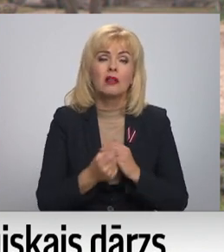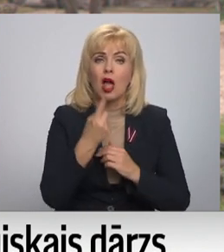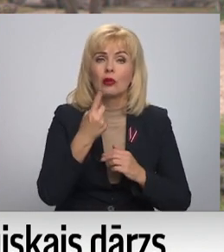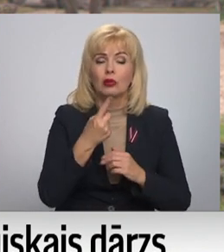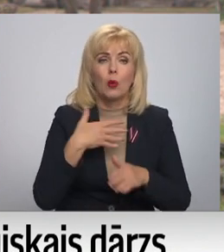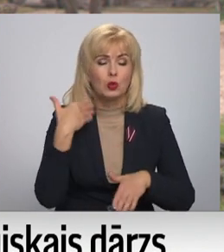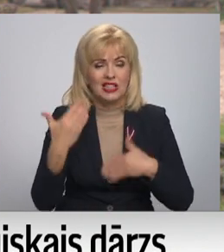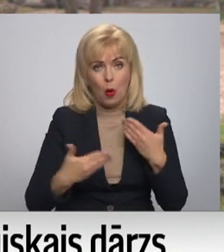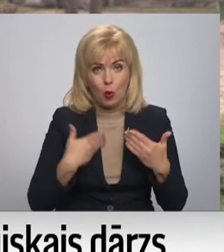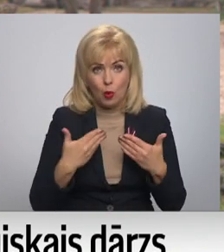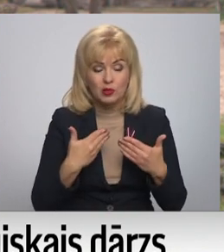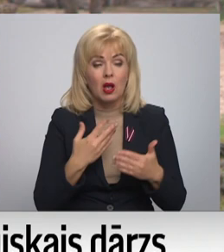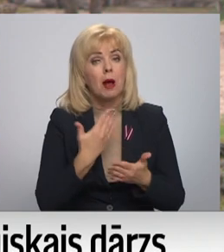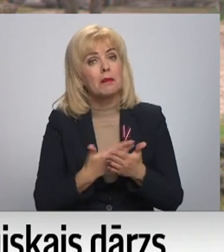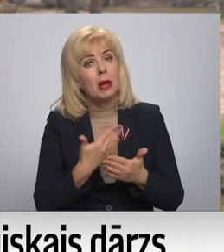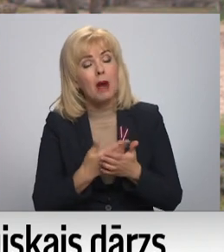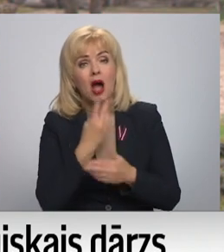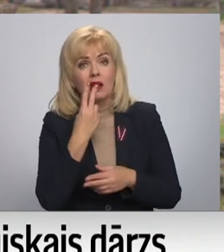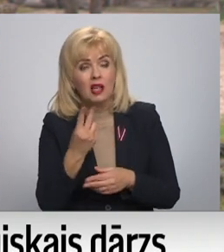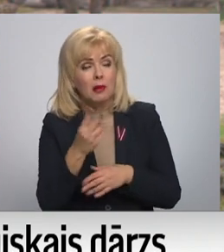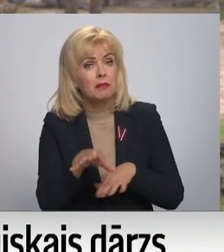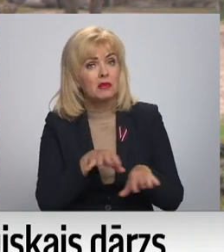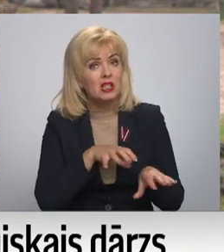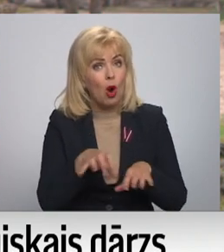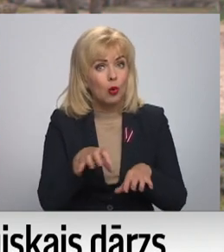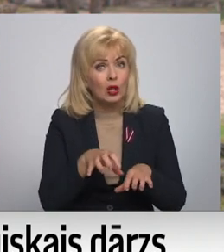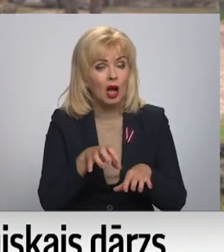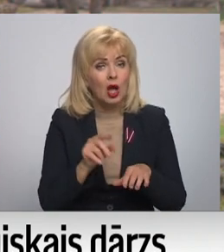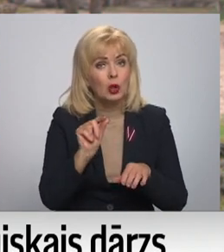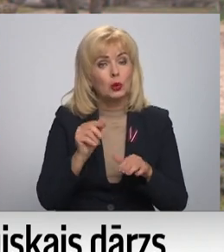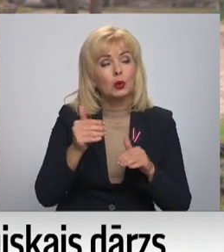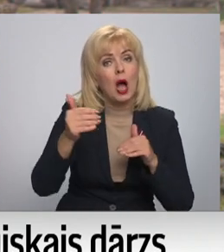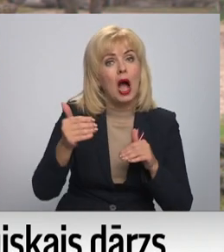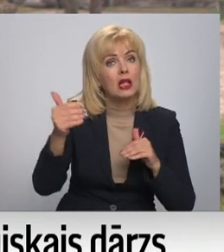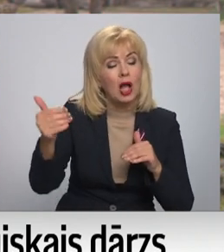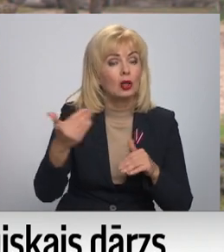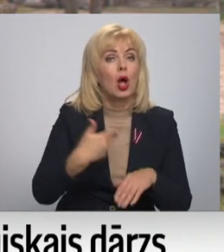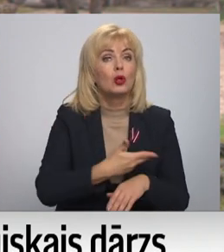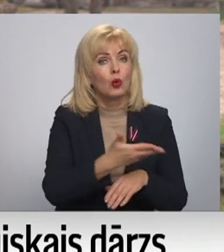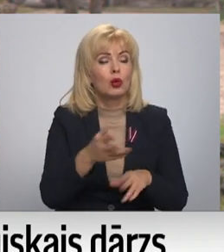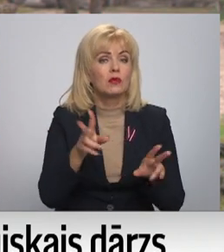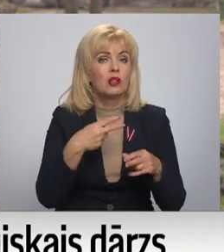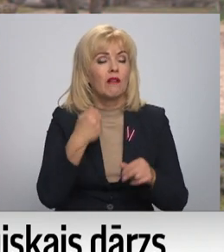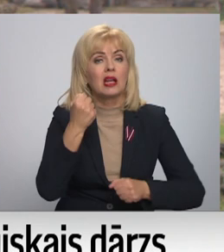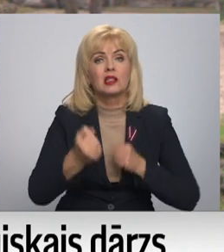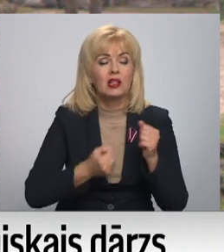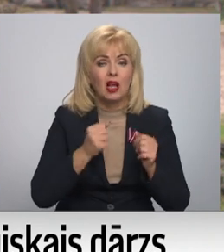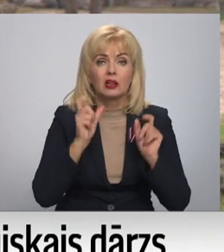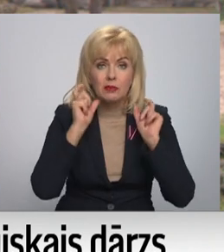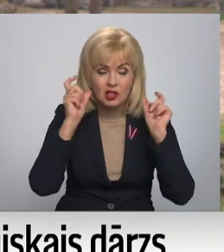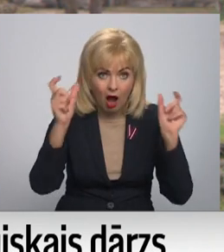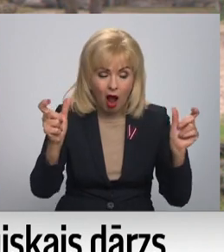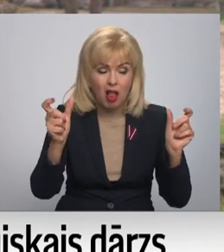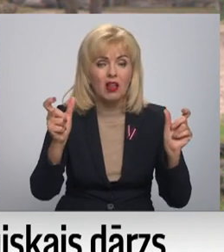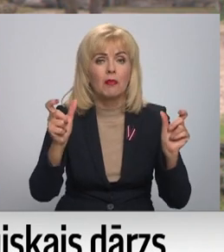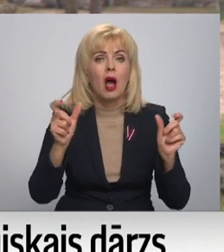daudz satraukumus. Ja redzat, ka dzīvnieks, piemēram, attālinās no jums, tad nevajag skriet ar skaļiem